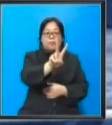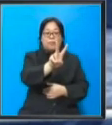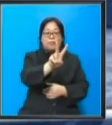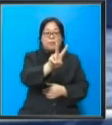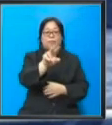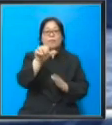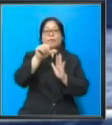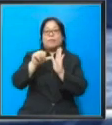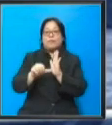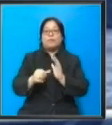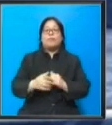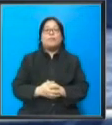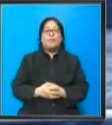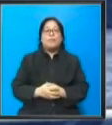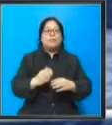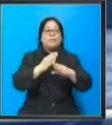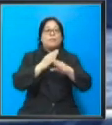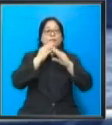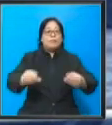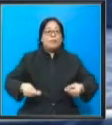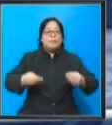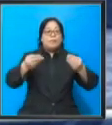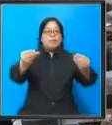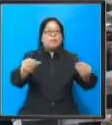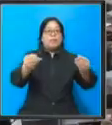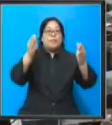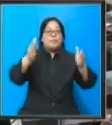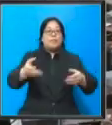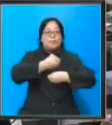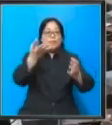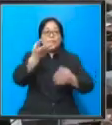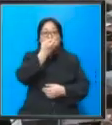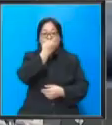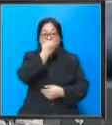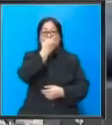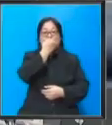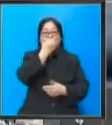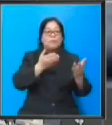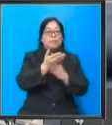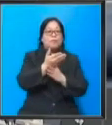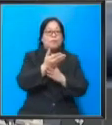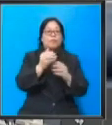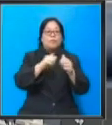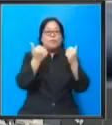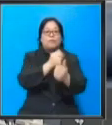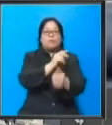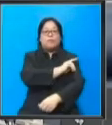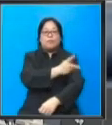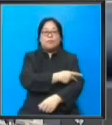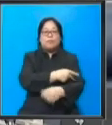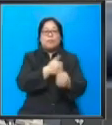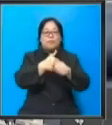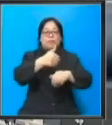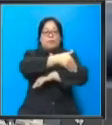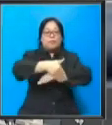akta tersebut perlindungan yang diberikan kepada pemberi maklumat adalah melalui Regency Sai yang digariskan